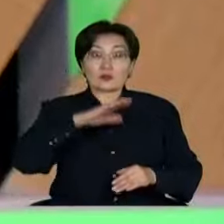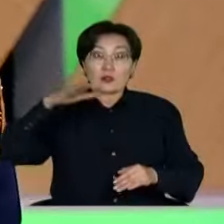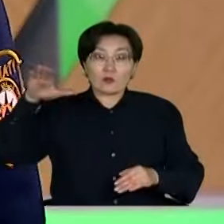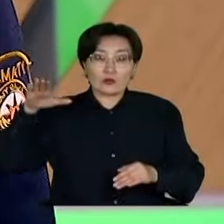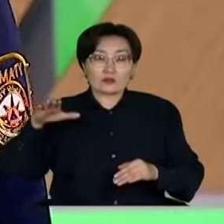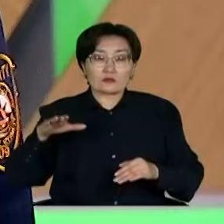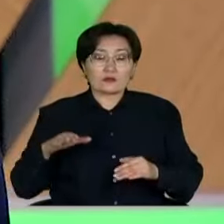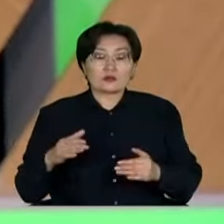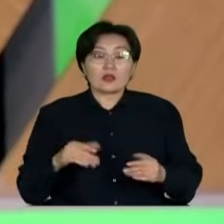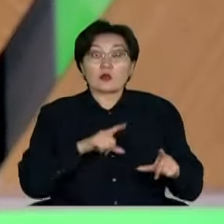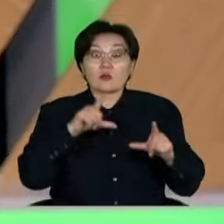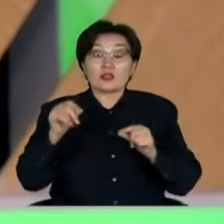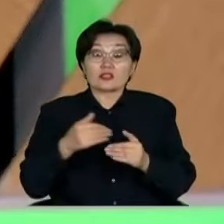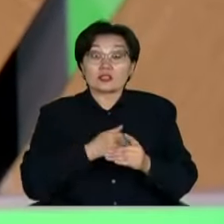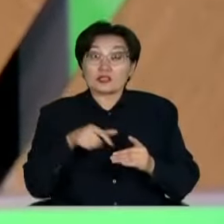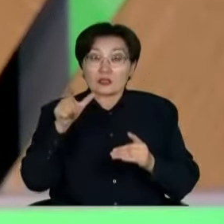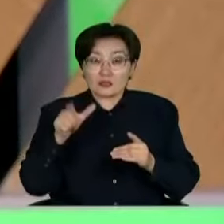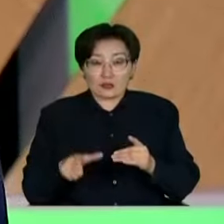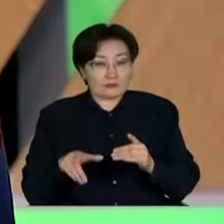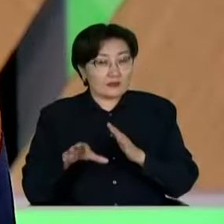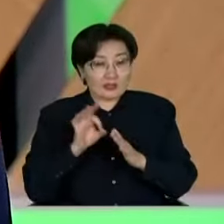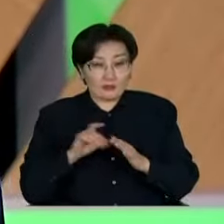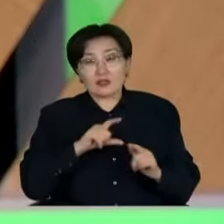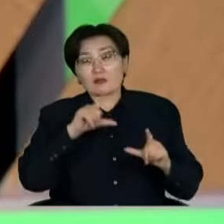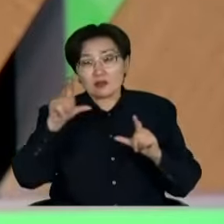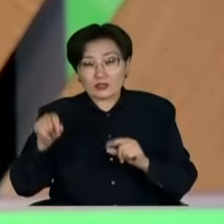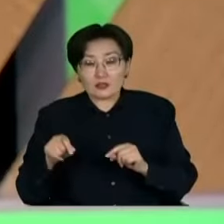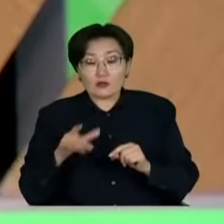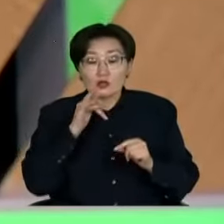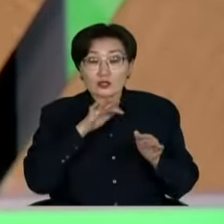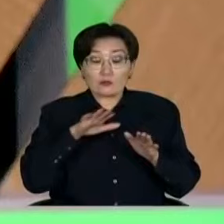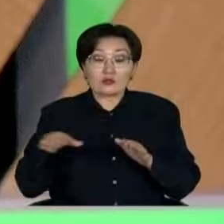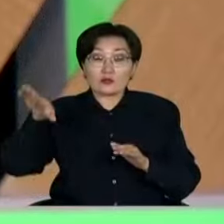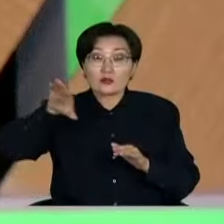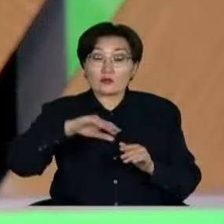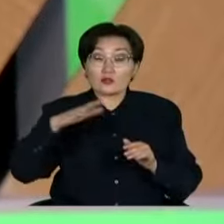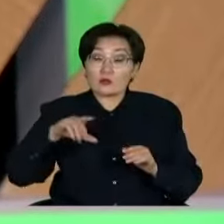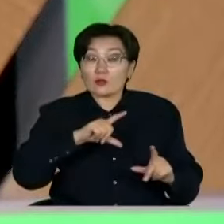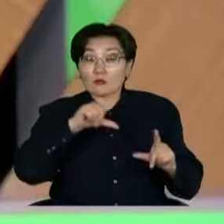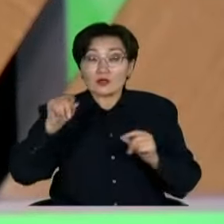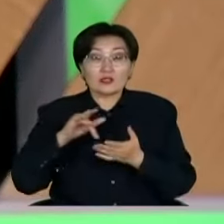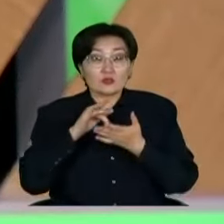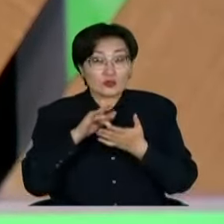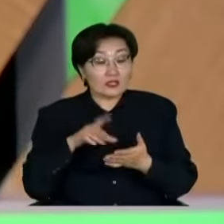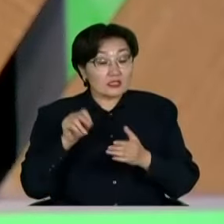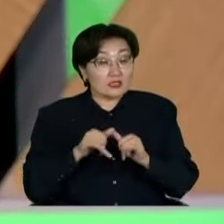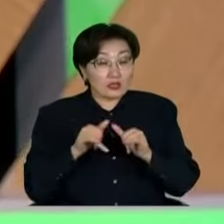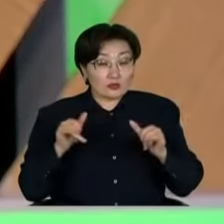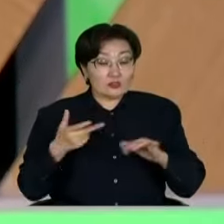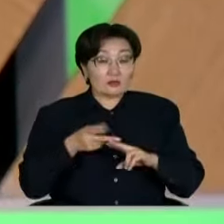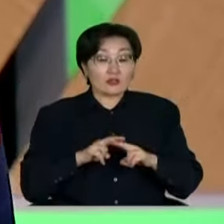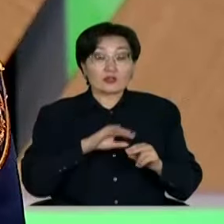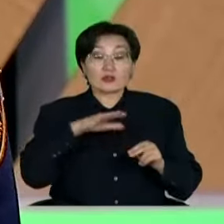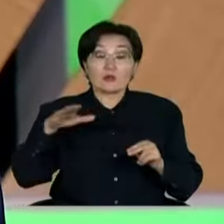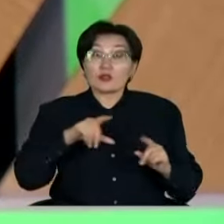таңдамайтын, шыққысы келген адам шыға береді. Және де уақыт өте тауға шығатын туристер саны артуда. Сондықтан тауға